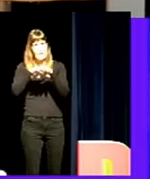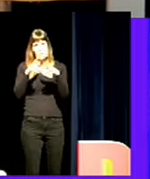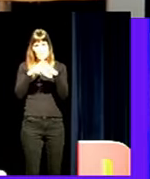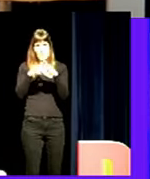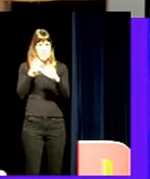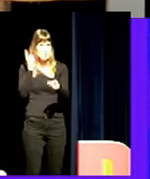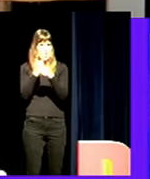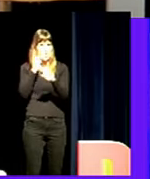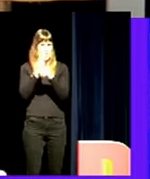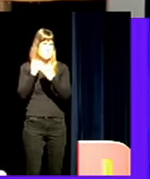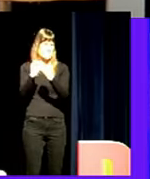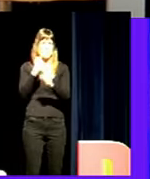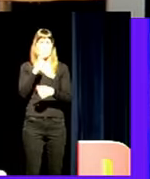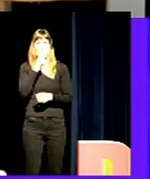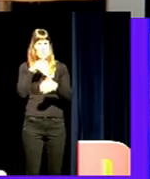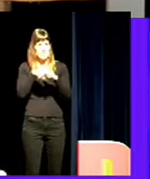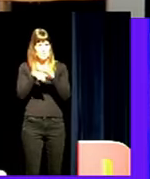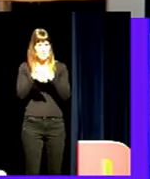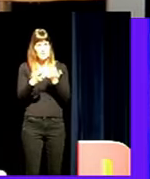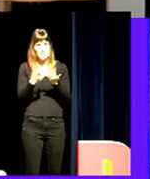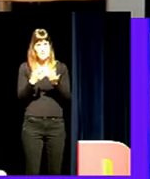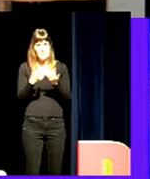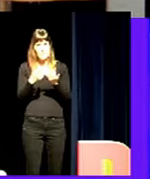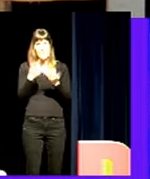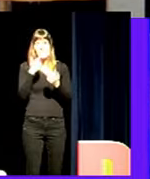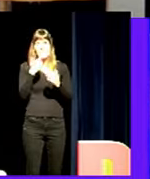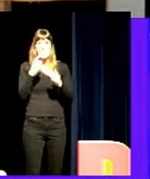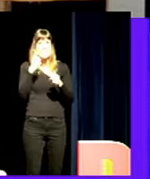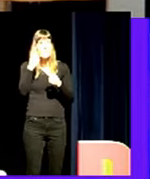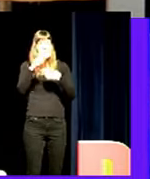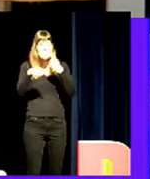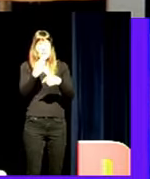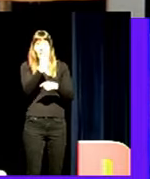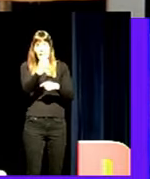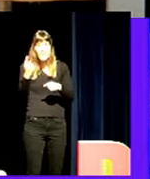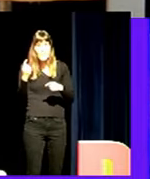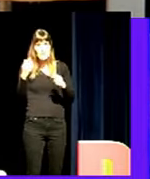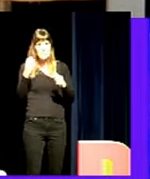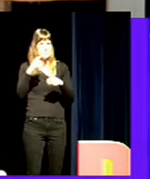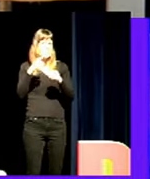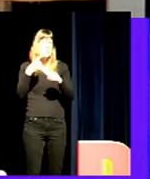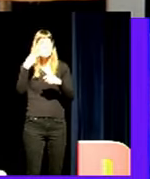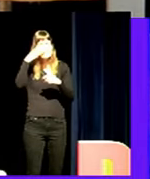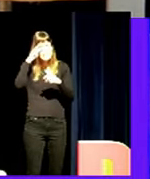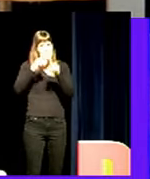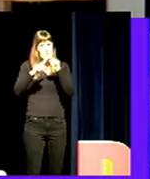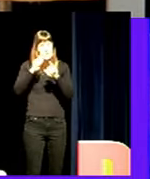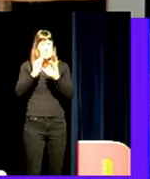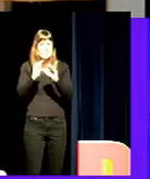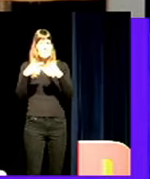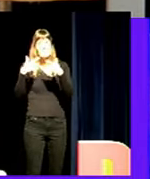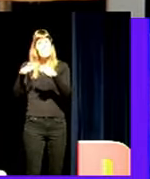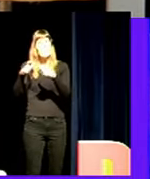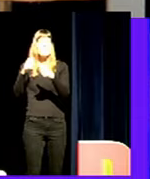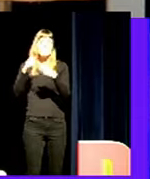kontra. Nola kudeatu eta gero nola ipini motxila, gero bakoitzaren klaseen, bakoitzaren ez da, zuzendaritza gureoan, nola